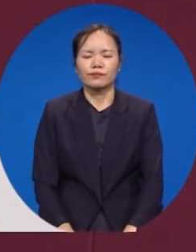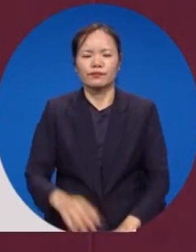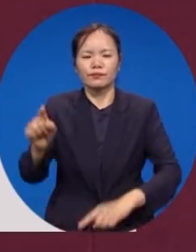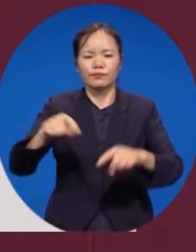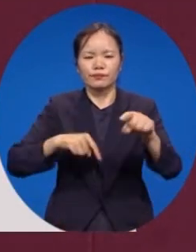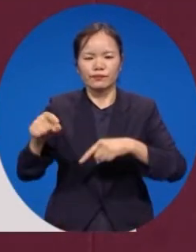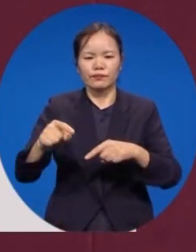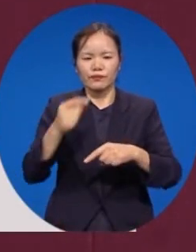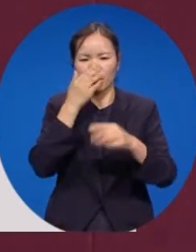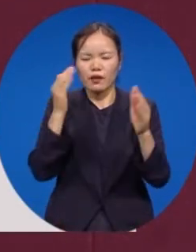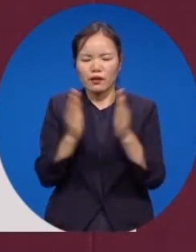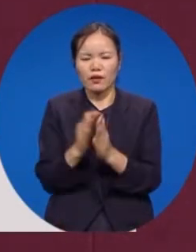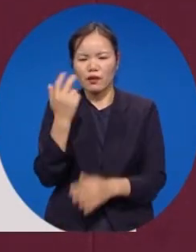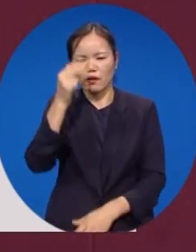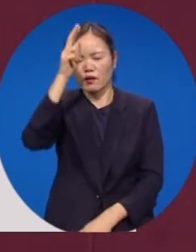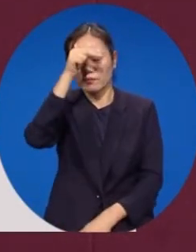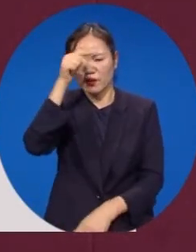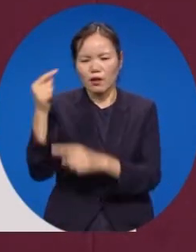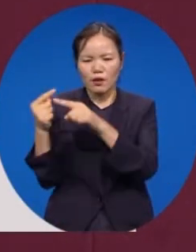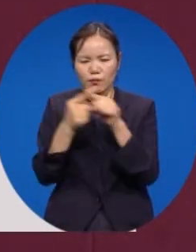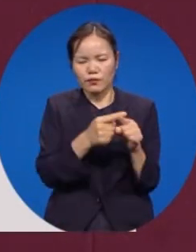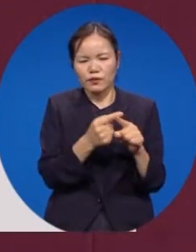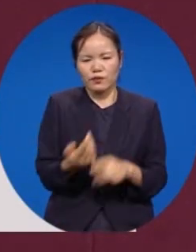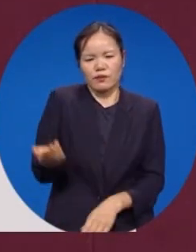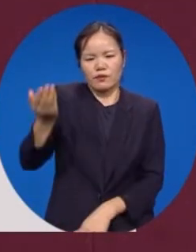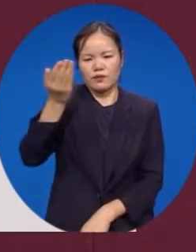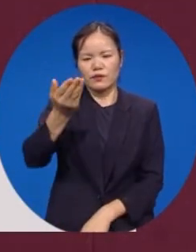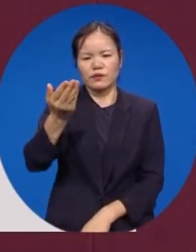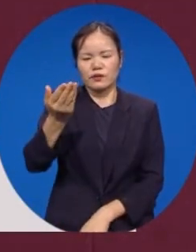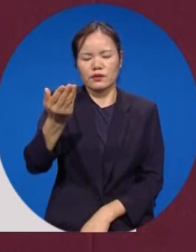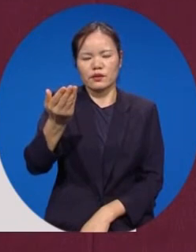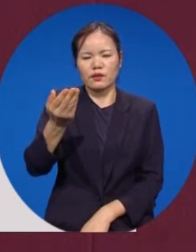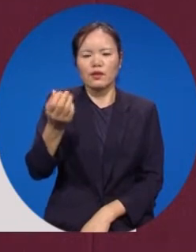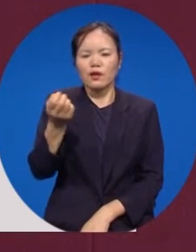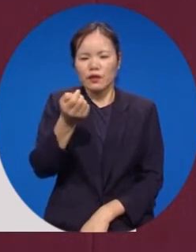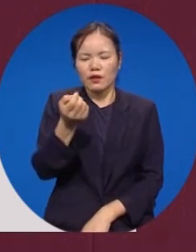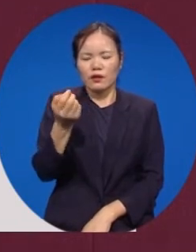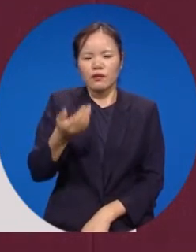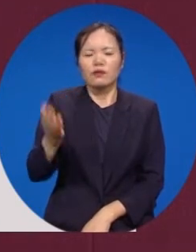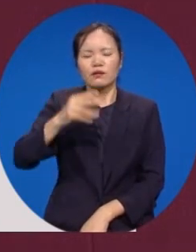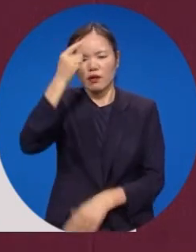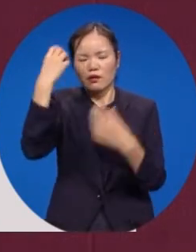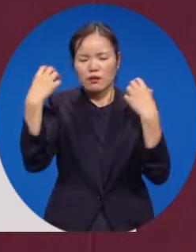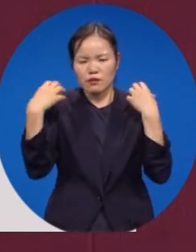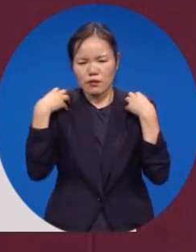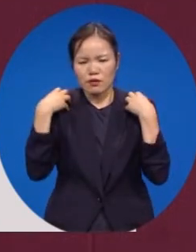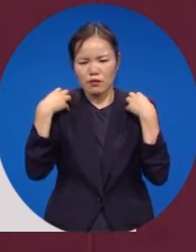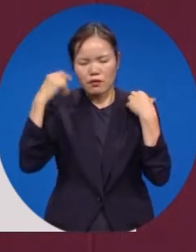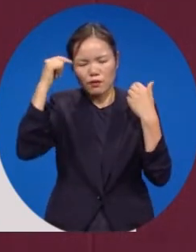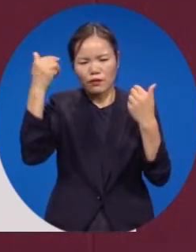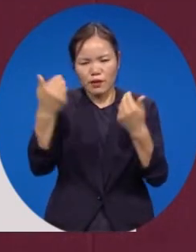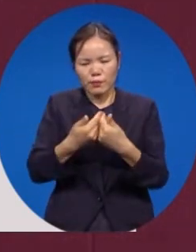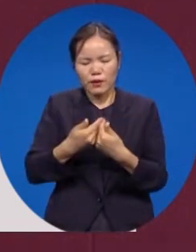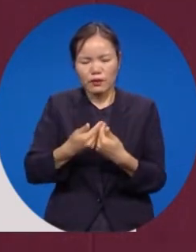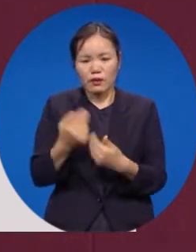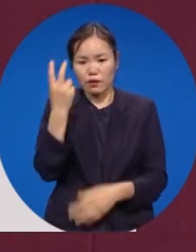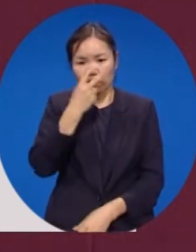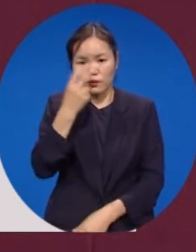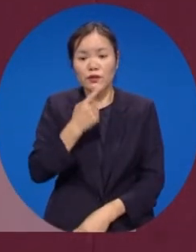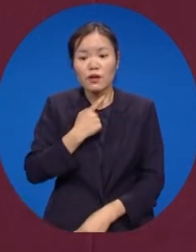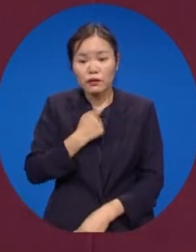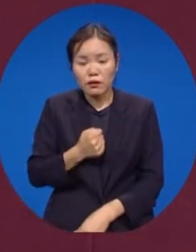정권에 영합한 검사들은 무조건 영전하고 정권에 조금이라도 거슬리는 수사를 한 검사는 무조건